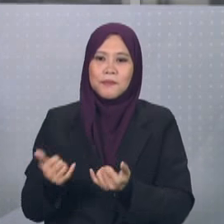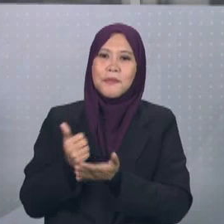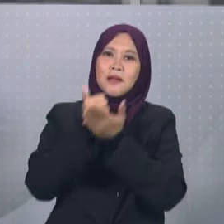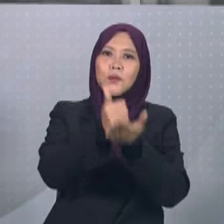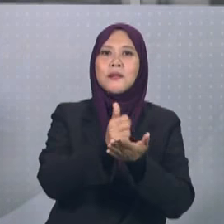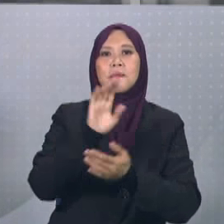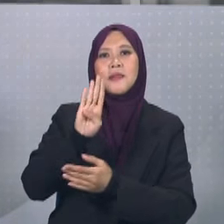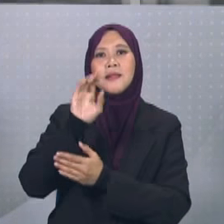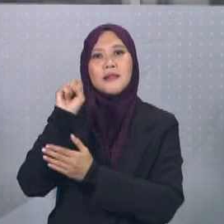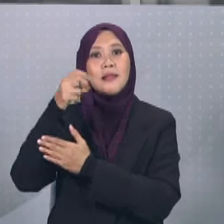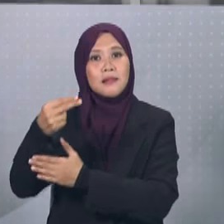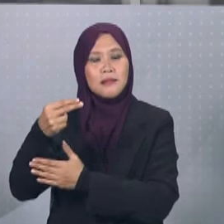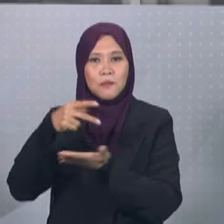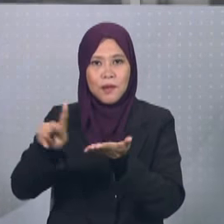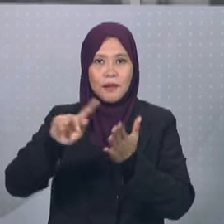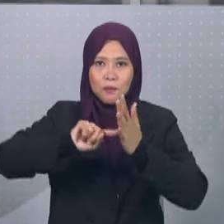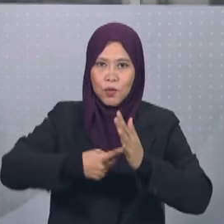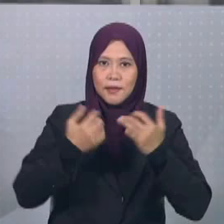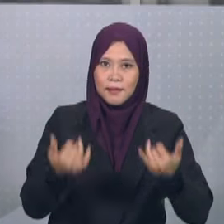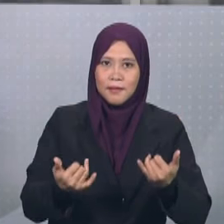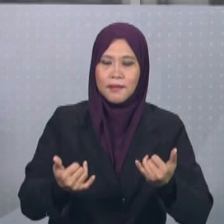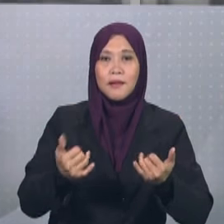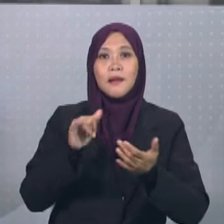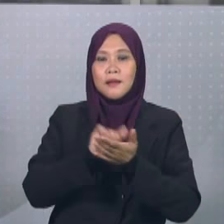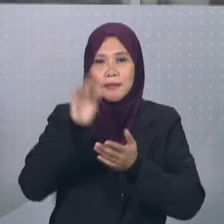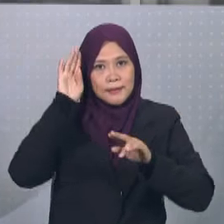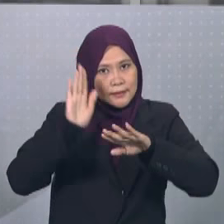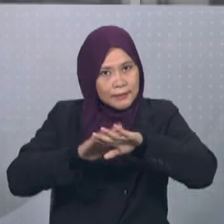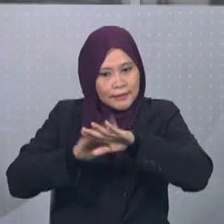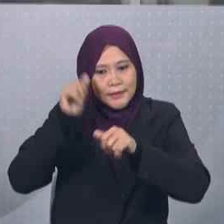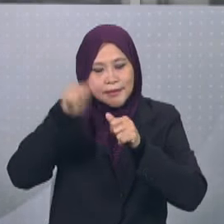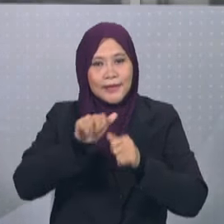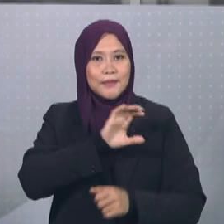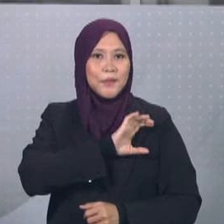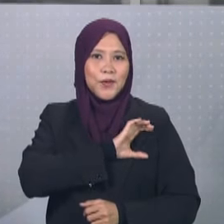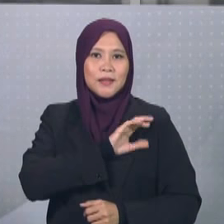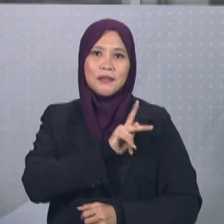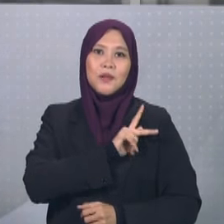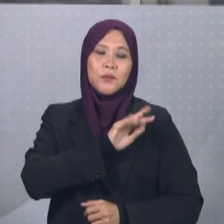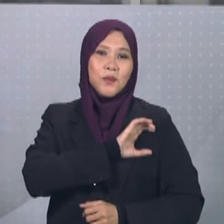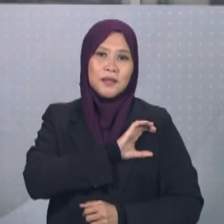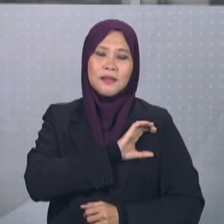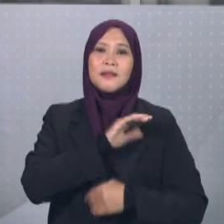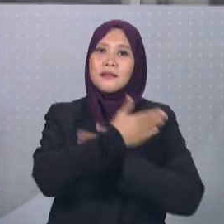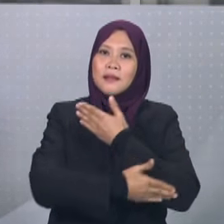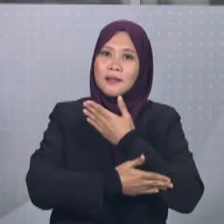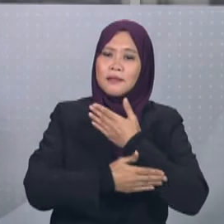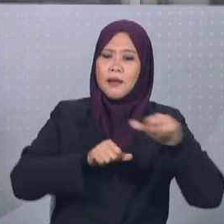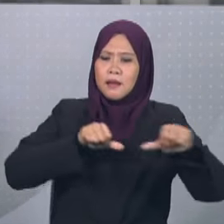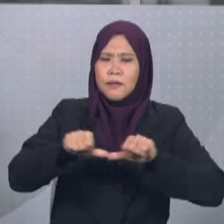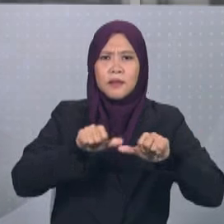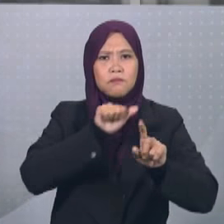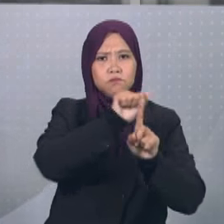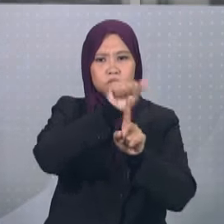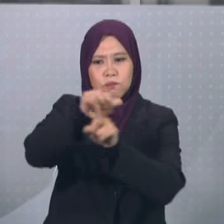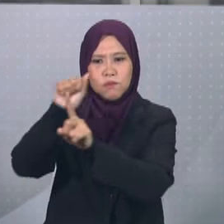hidup BSH mula dibayar hari ini. Peringatan itu disuarakan Ketua Polis Negara Tan Sri Abdul Hamid Badoh. Rentetan aktiviti